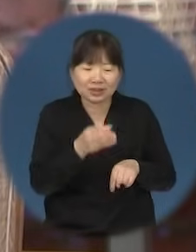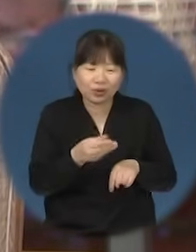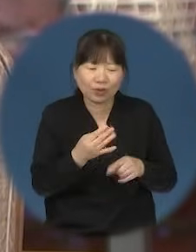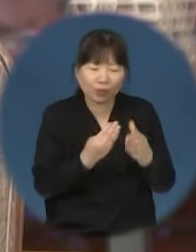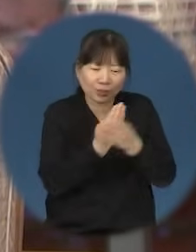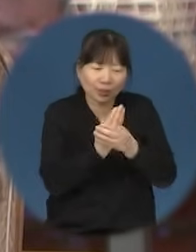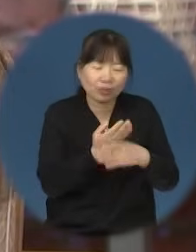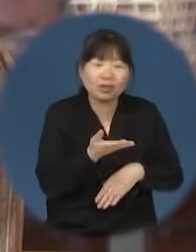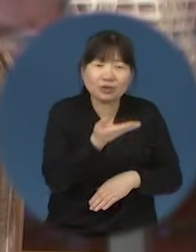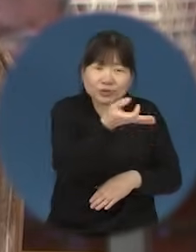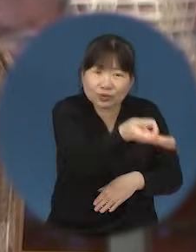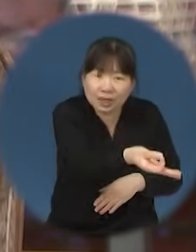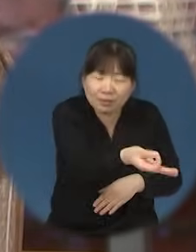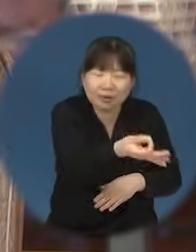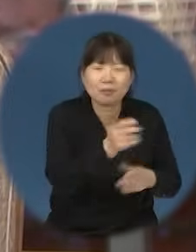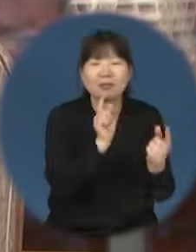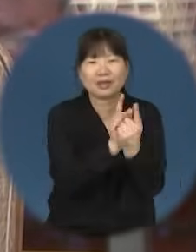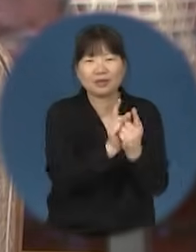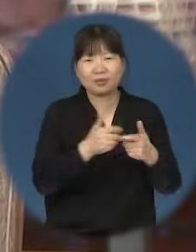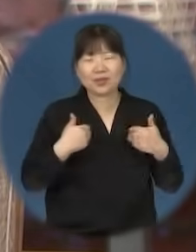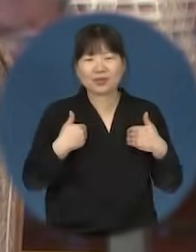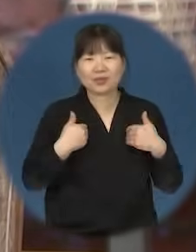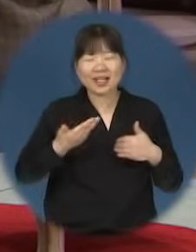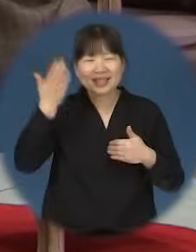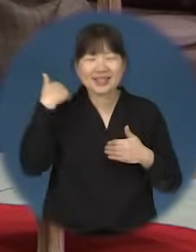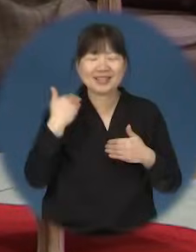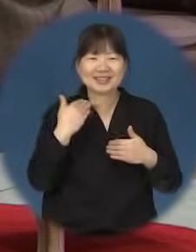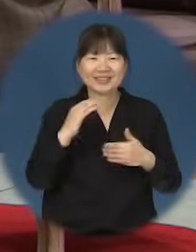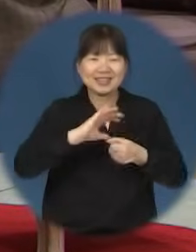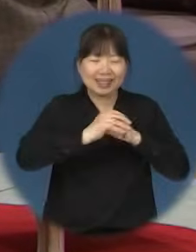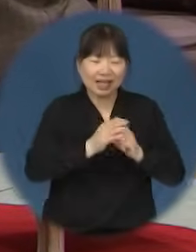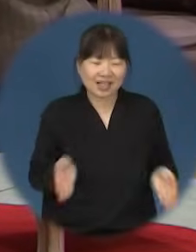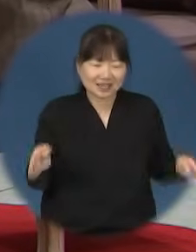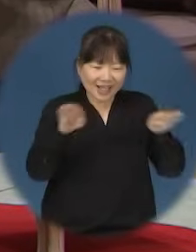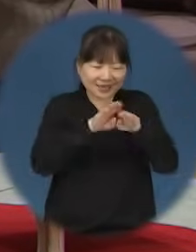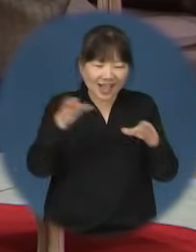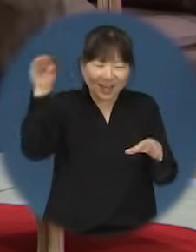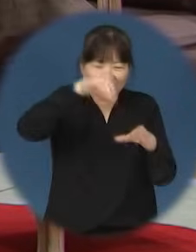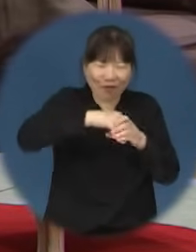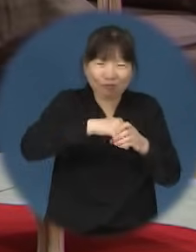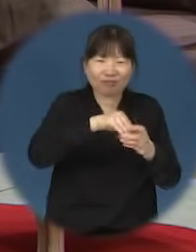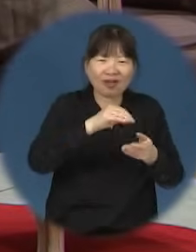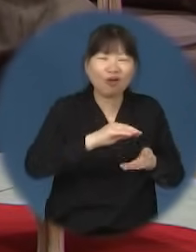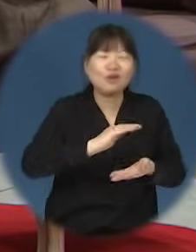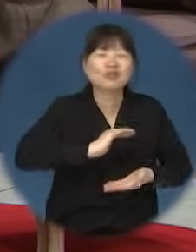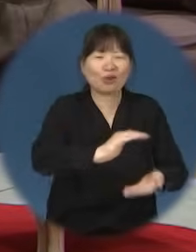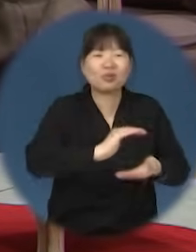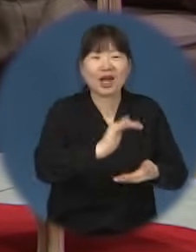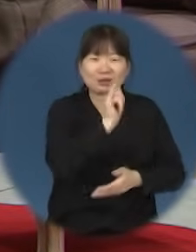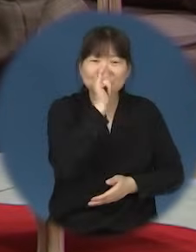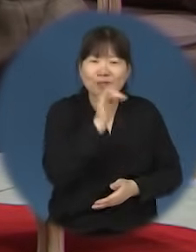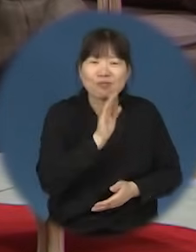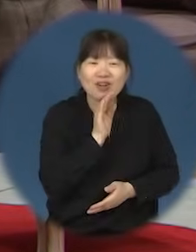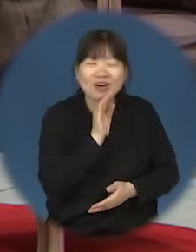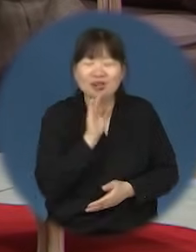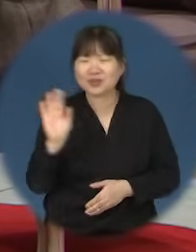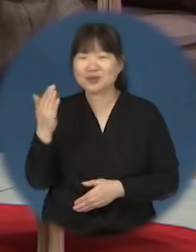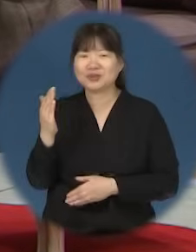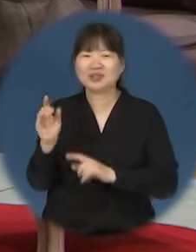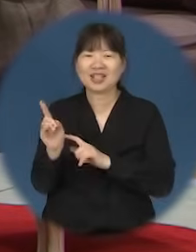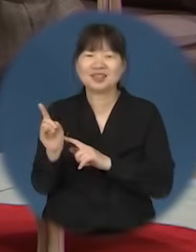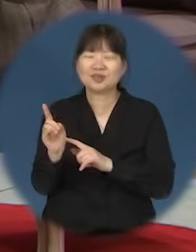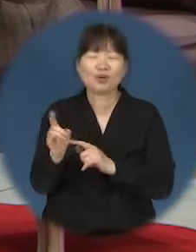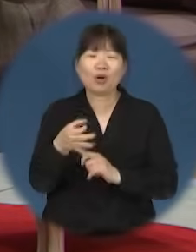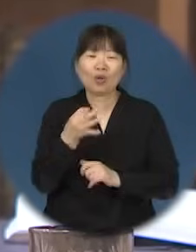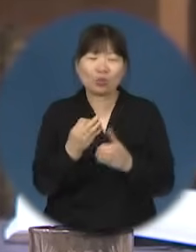되고 또 이렇게 옛날엔 사과 상자에서 담기도 했는데 뭐 아무튼 그런 거를 이제 전달하는 데 힘들잖아요. 요새는 사실 지폐 잘